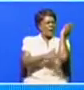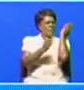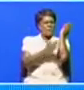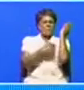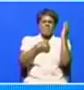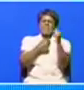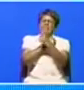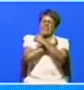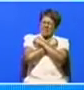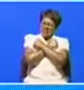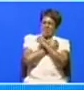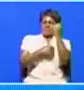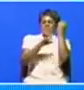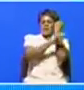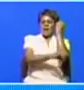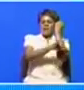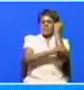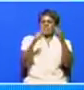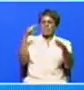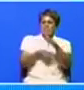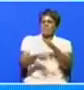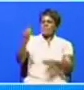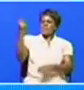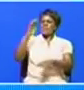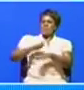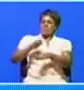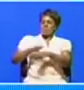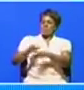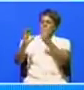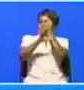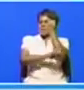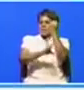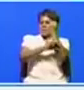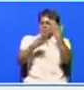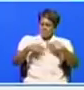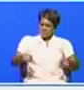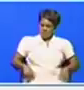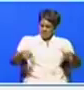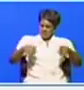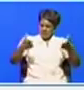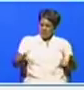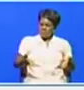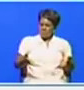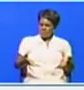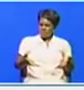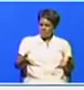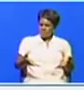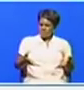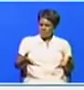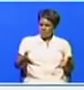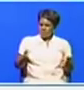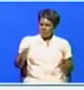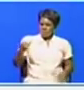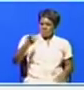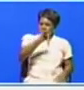Napenda nchi yangu Kenya sana. Kenya ni nchi nzuri sana. Wale watu wanaishi hapa, ukienda Ulaya